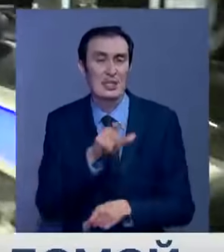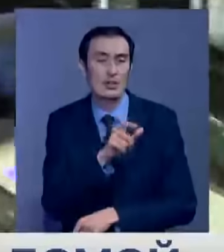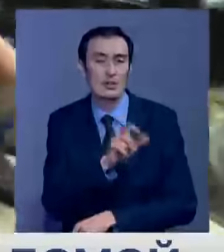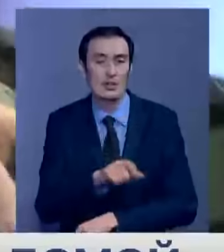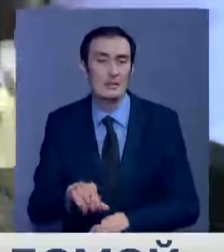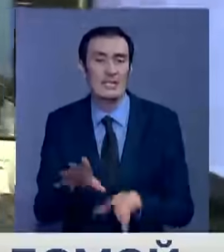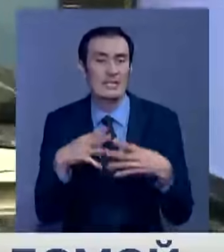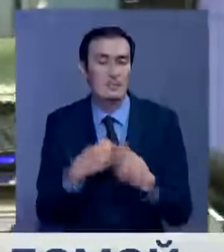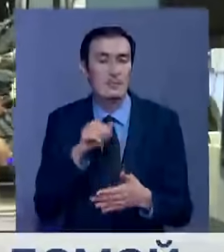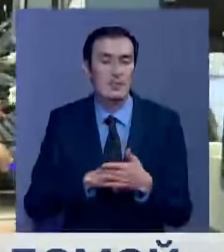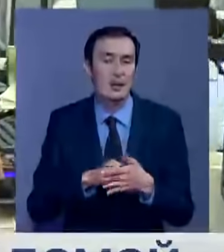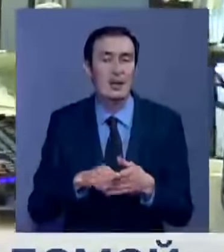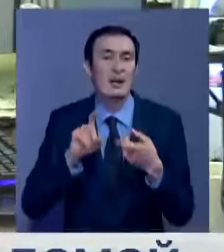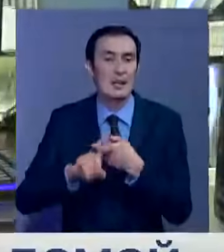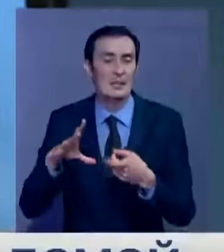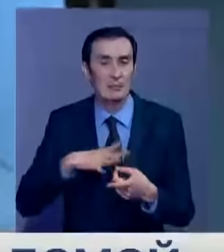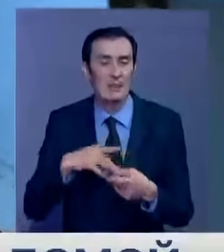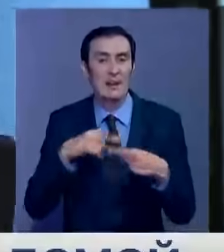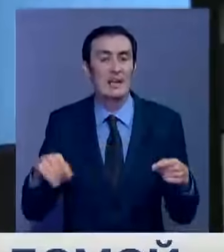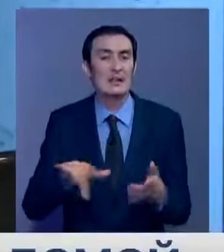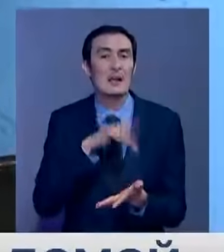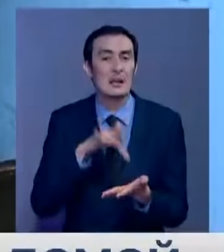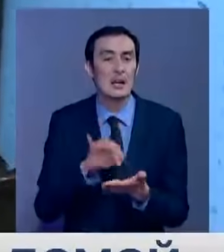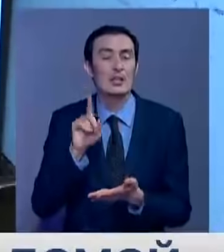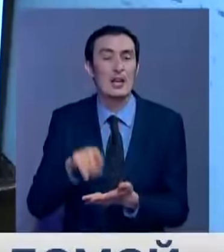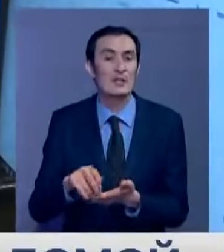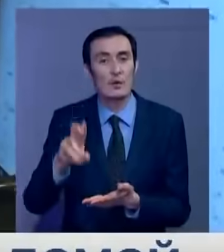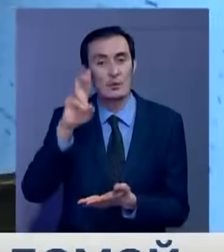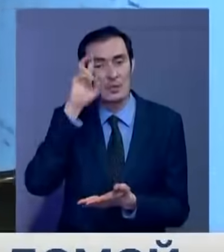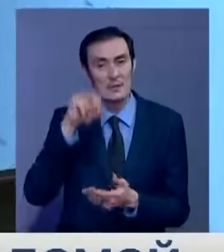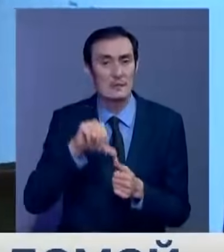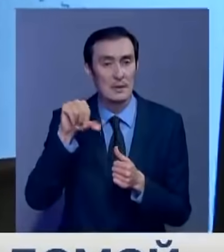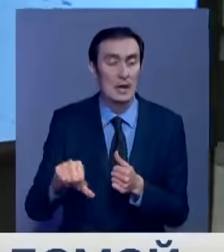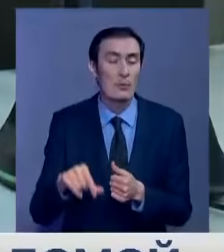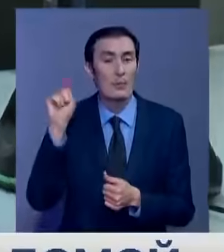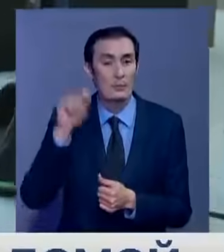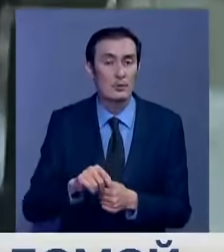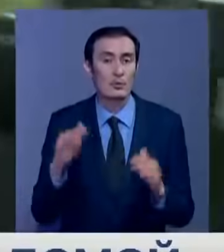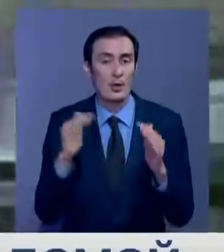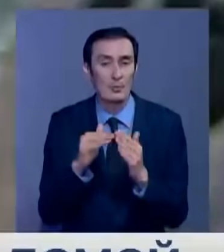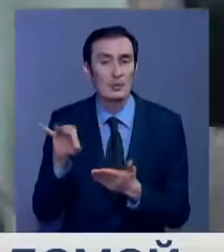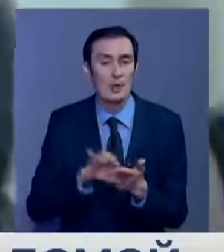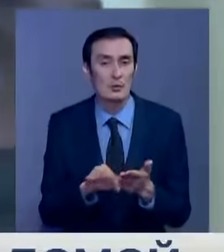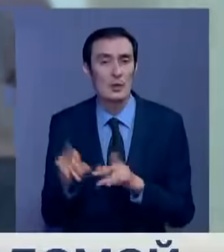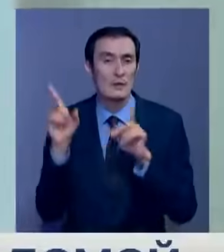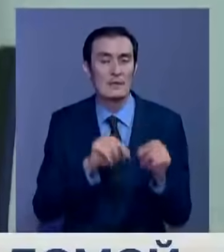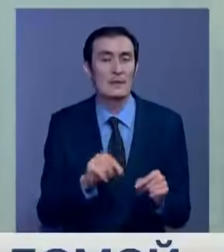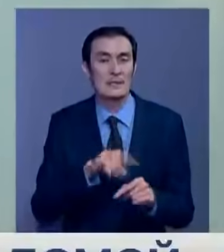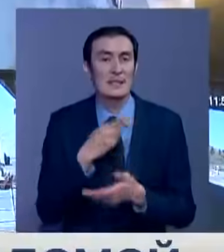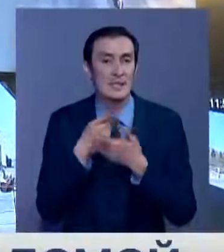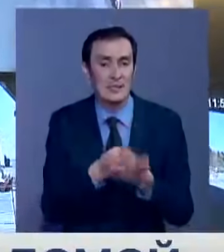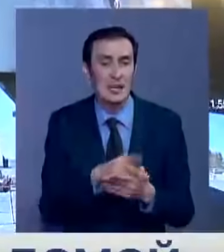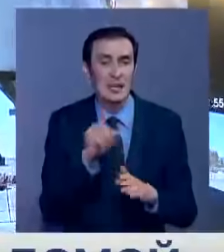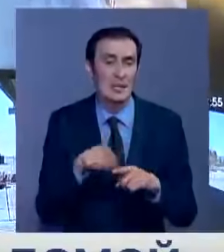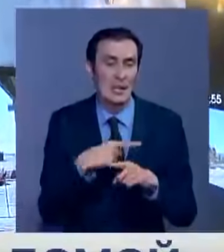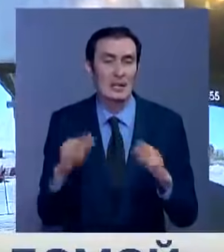семьи, которые из-за карантина оказались не только в разных городах, но и в странах. По прибытию домой они отправляются в стационары или